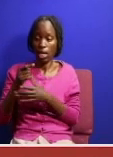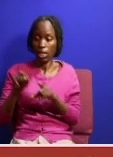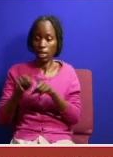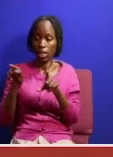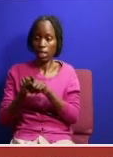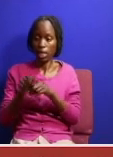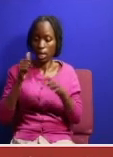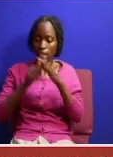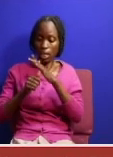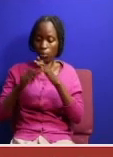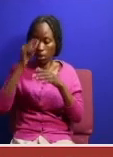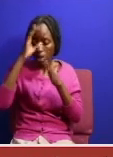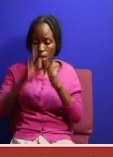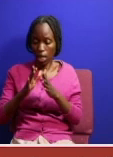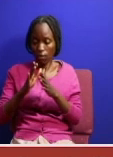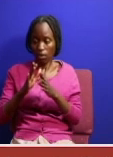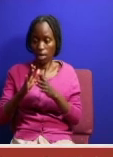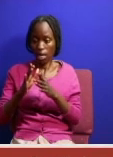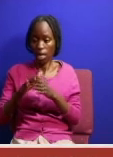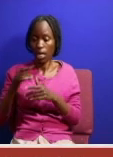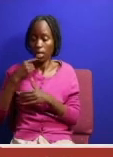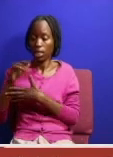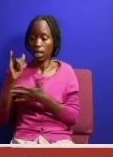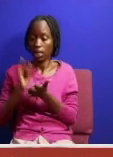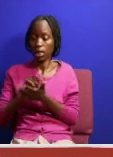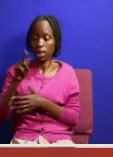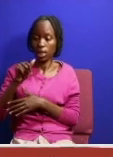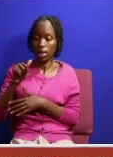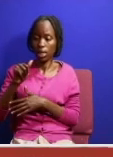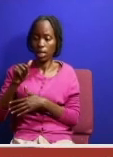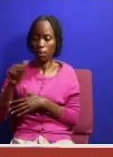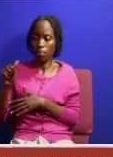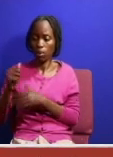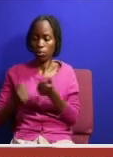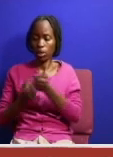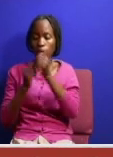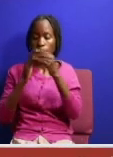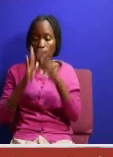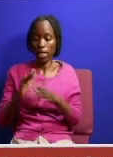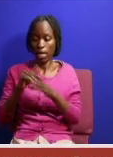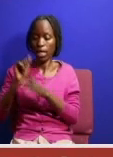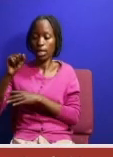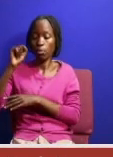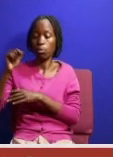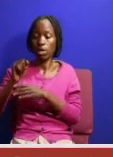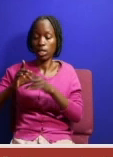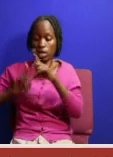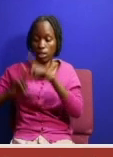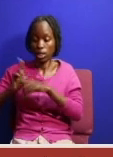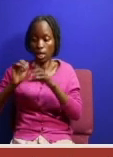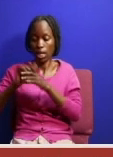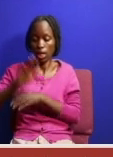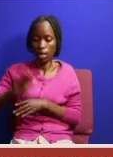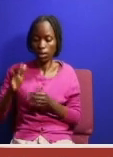of Kilifi and Amina Mnyazi, emphasized that the party will support the leaders in their political journey in the